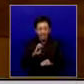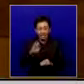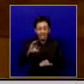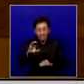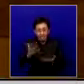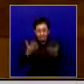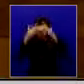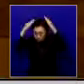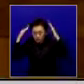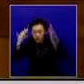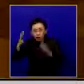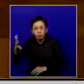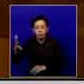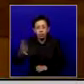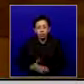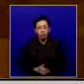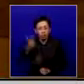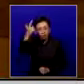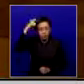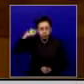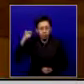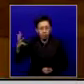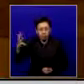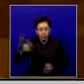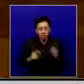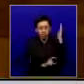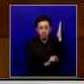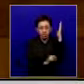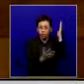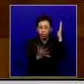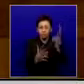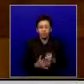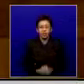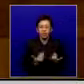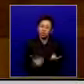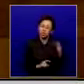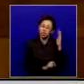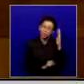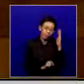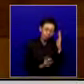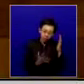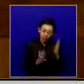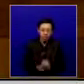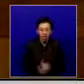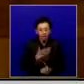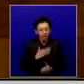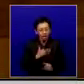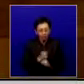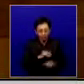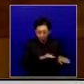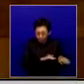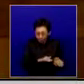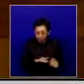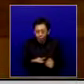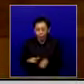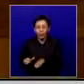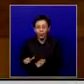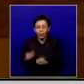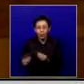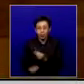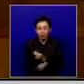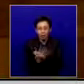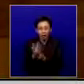ยังไม่มีพม่ายังไม่มีสิงคโปร์ยิ่งแล้วใหญ่เลยขนาดนี้แต่เรามีพื้นฐานเอาไว้แล้วเรามีโอกาสได้ก